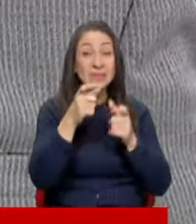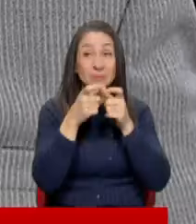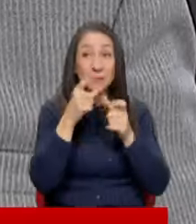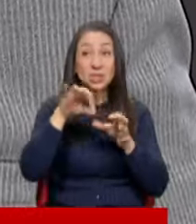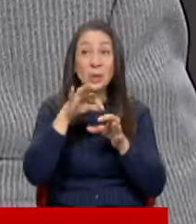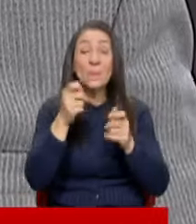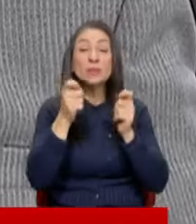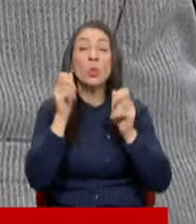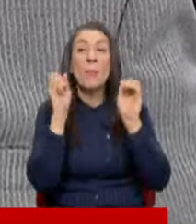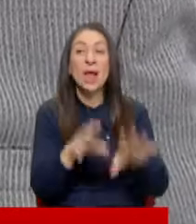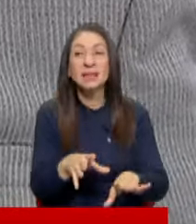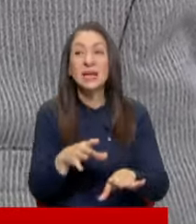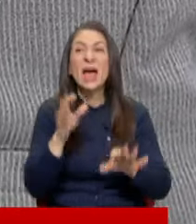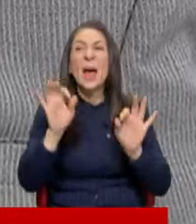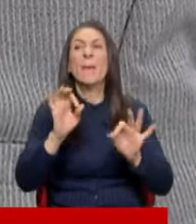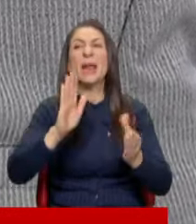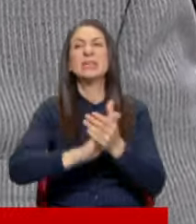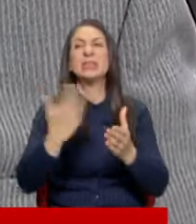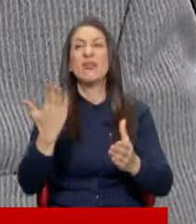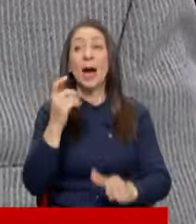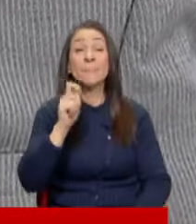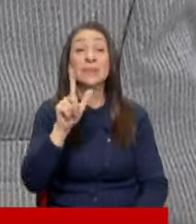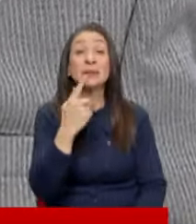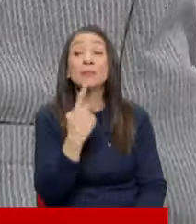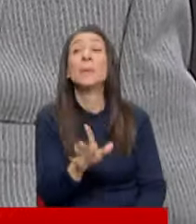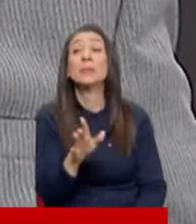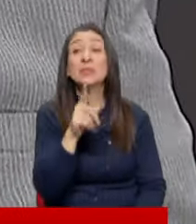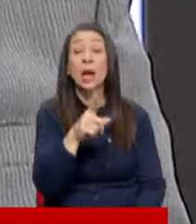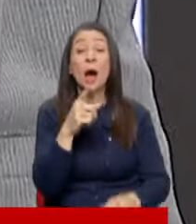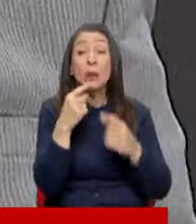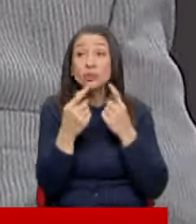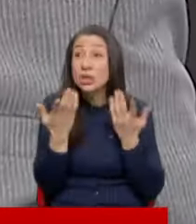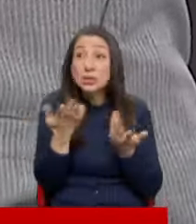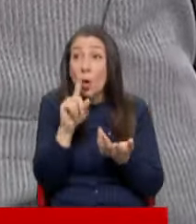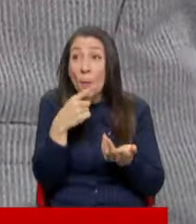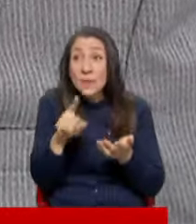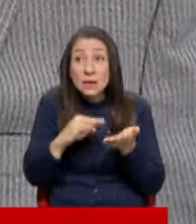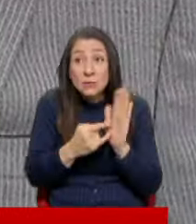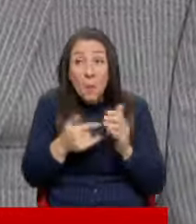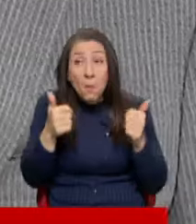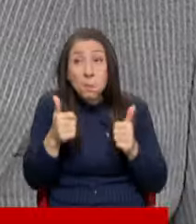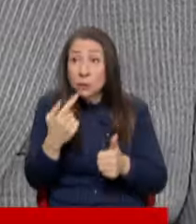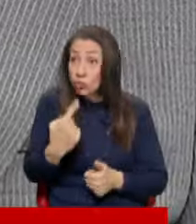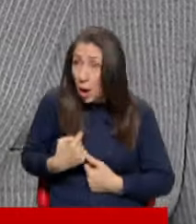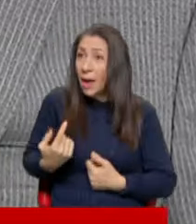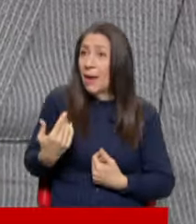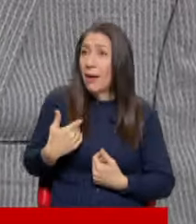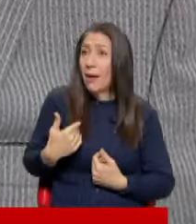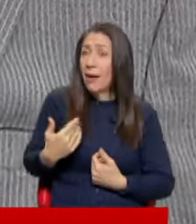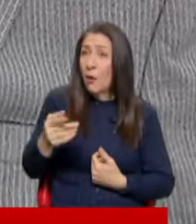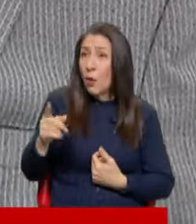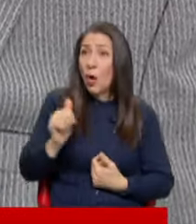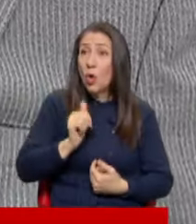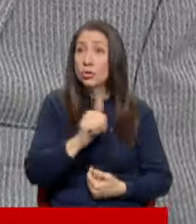bir çaya mahkum etti Derhal istifa etmeli dedi Sen Amca nasıl 10.000 lirayla geçiniyorsun bize söyle